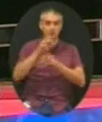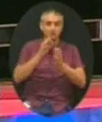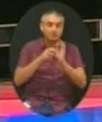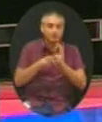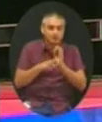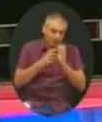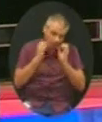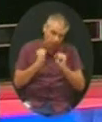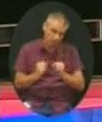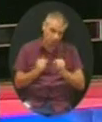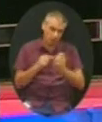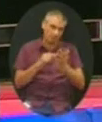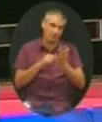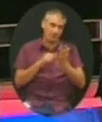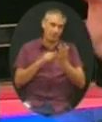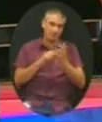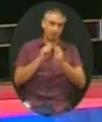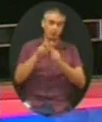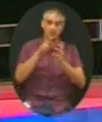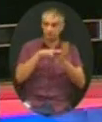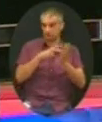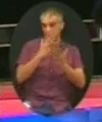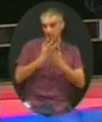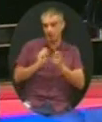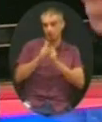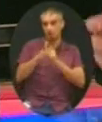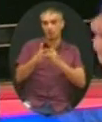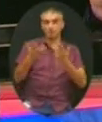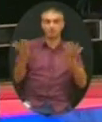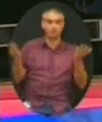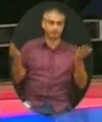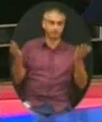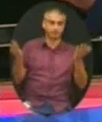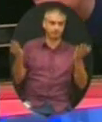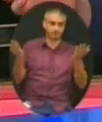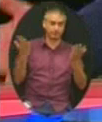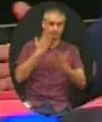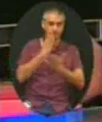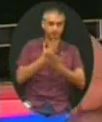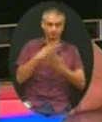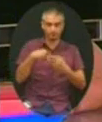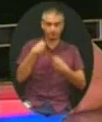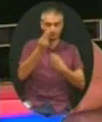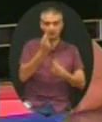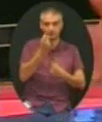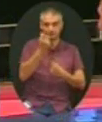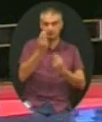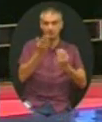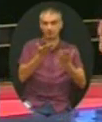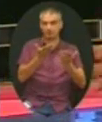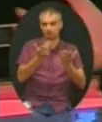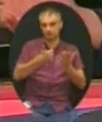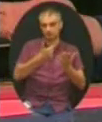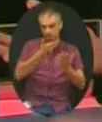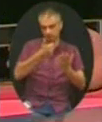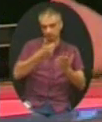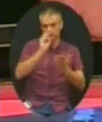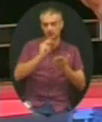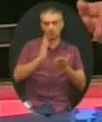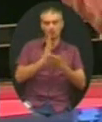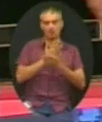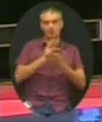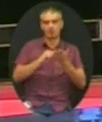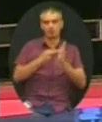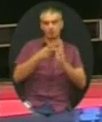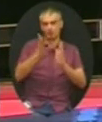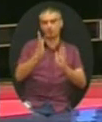הספציפית, בוודאי, מכיוון שהמשלם המסים ממילא משלם, וממילא נותן מכספו לדבר הזה, השרה חייבת לקבוע מדיניות,